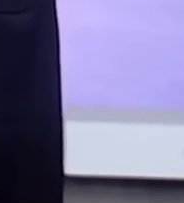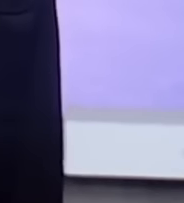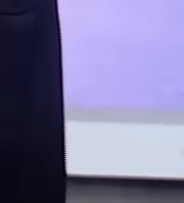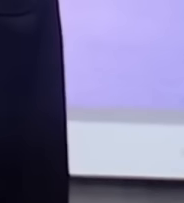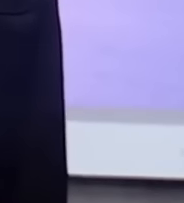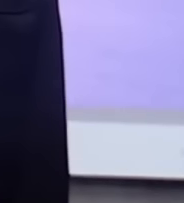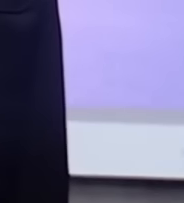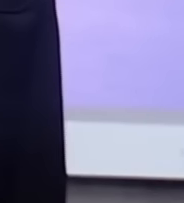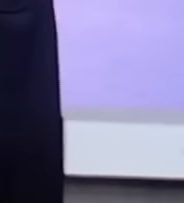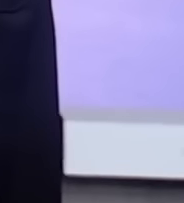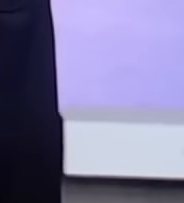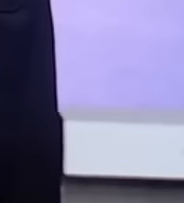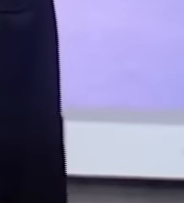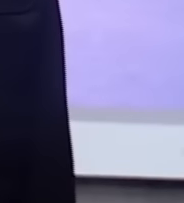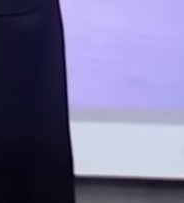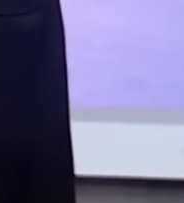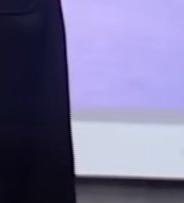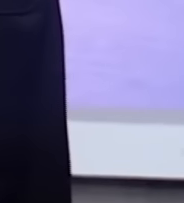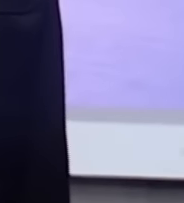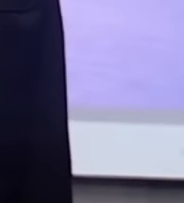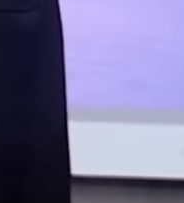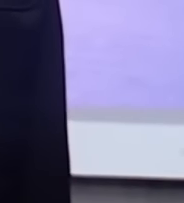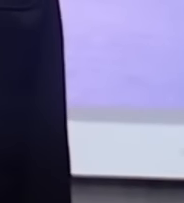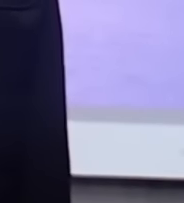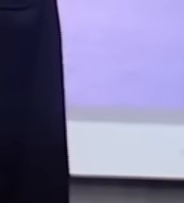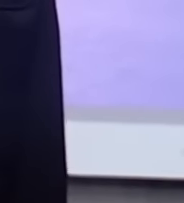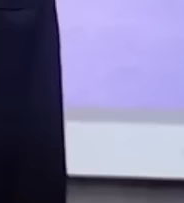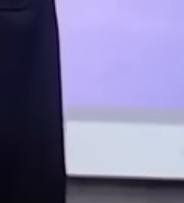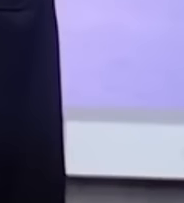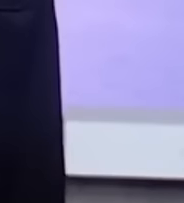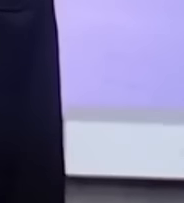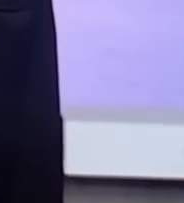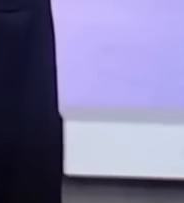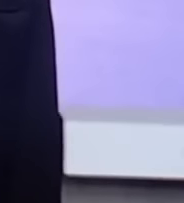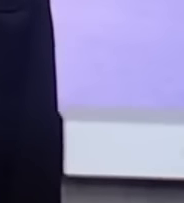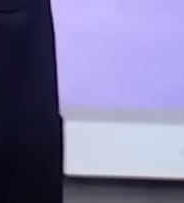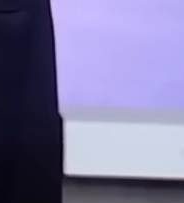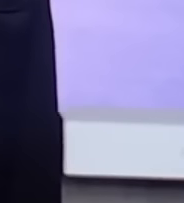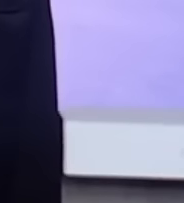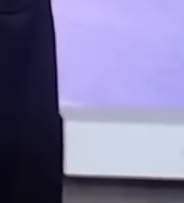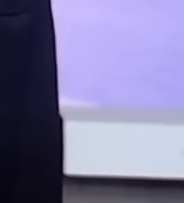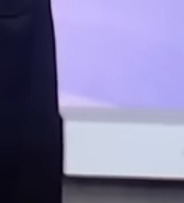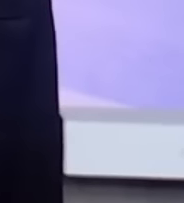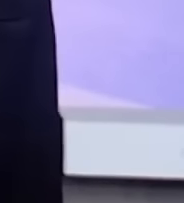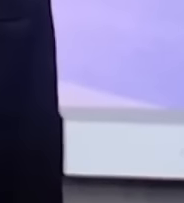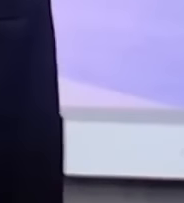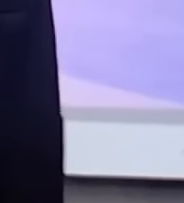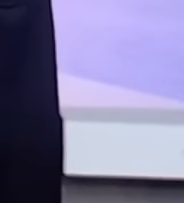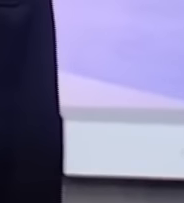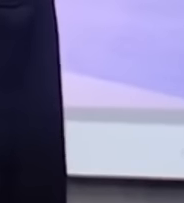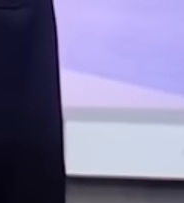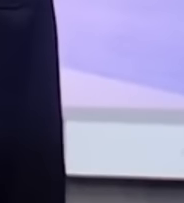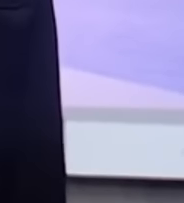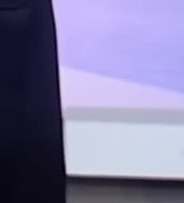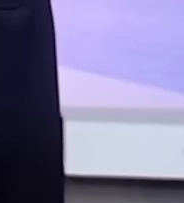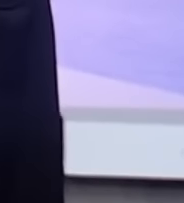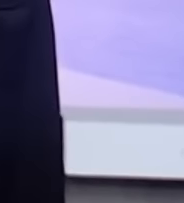kapuso, sama-sama tayo maging saksi. Mag-subscribe sa GMA Integrated News sa YouTube at para sa mga kapuso abroad,